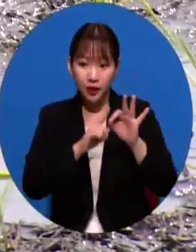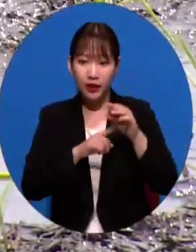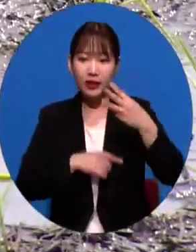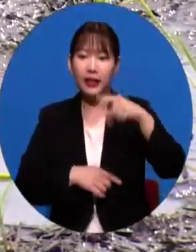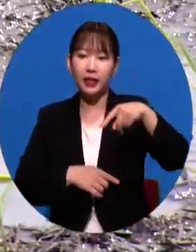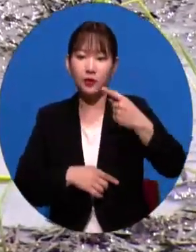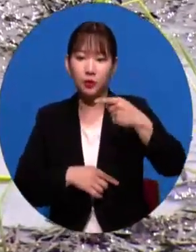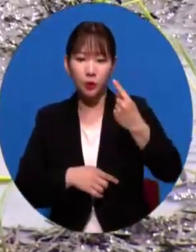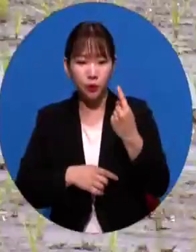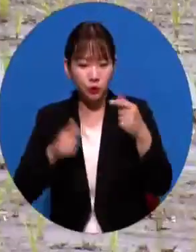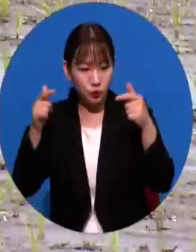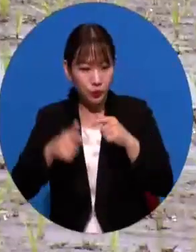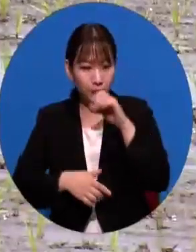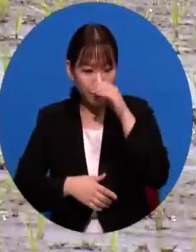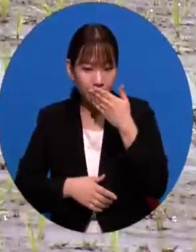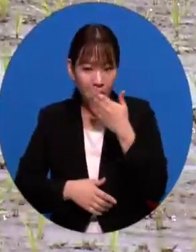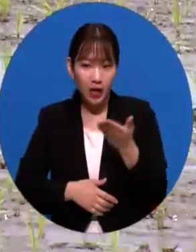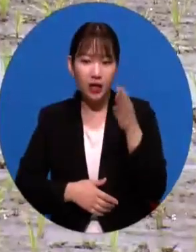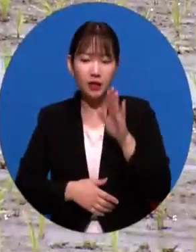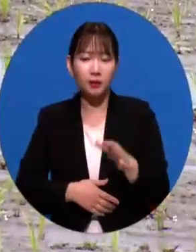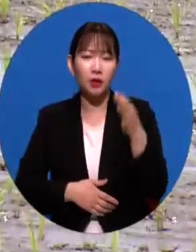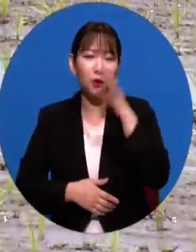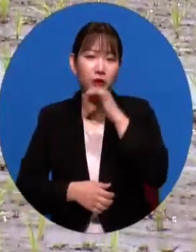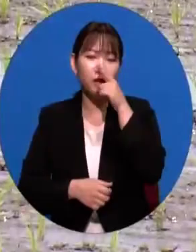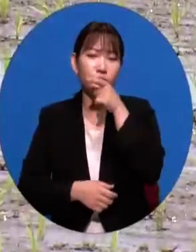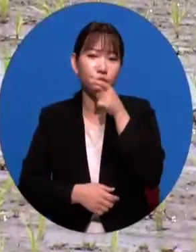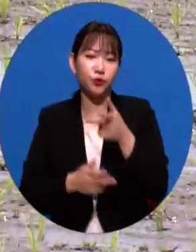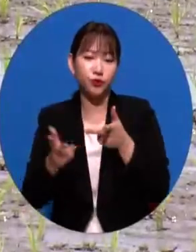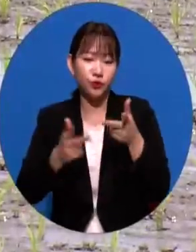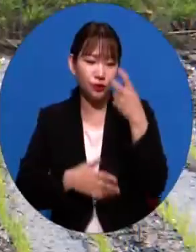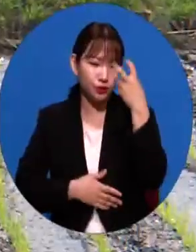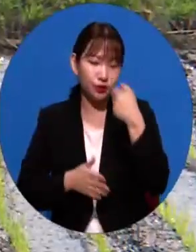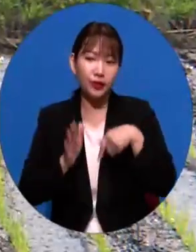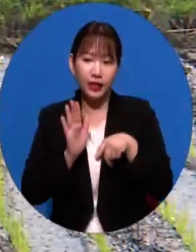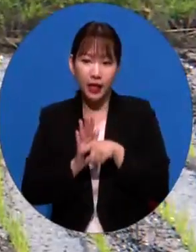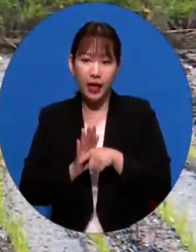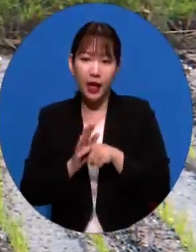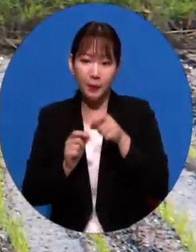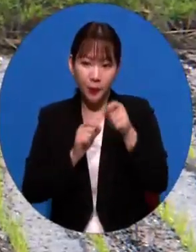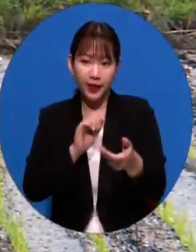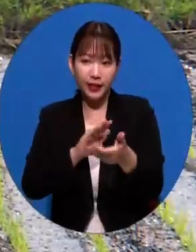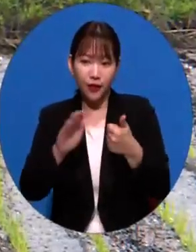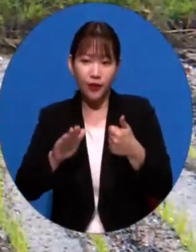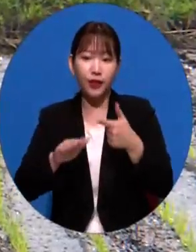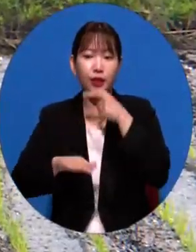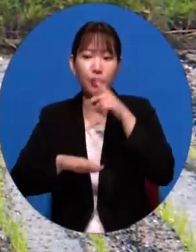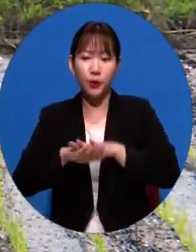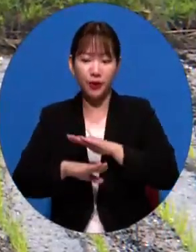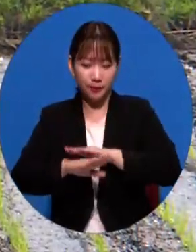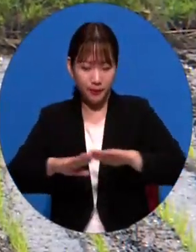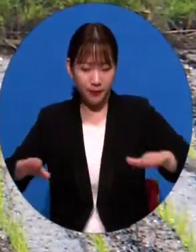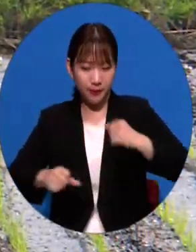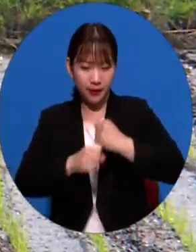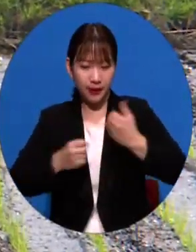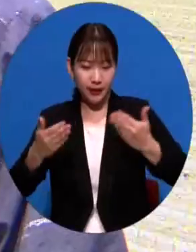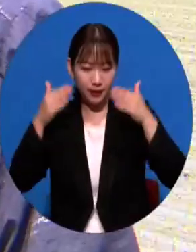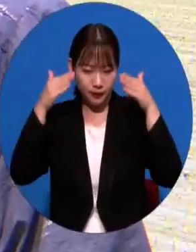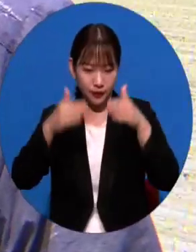농법으로 평가받고 있지만 효율적인 물관리를 위해 모내기 전에 논의 평탄 작업에 더욱 신경 쓰고